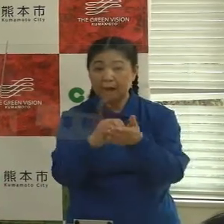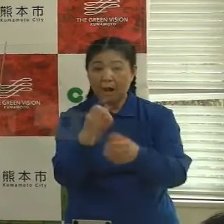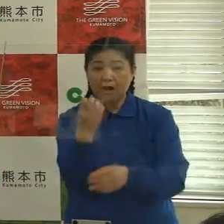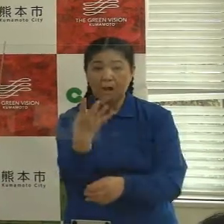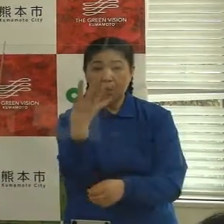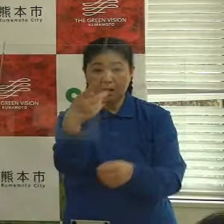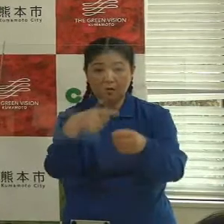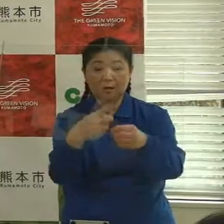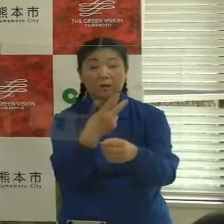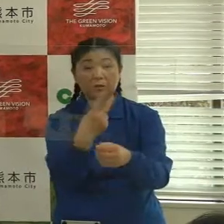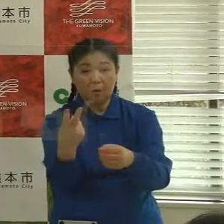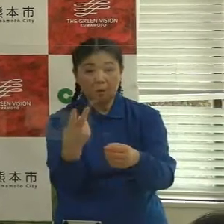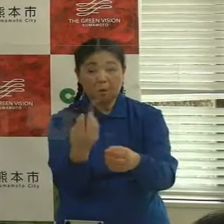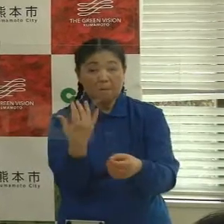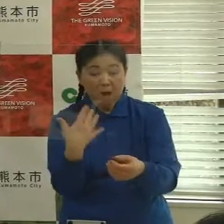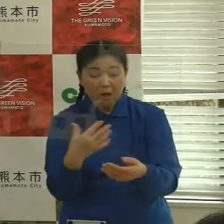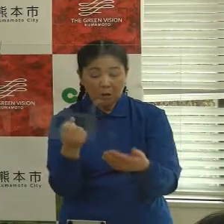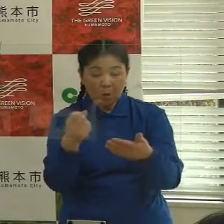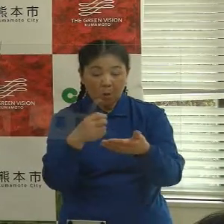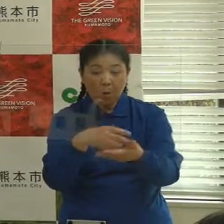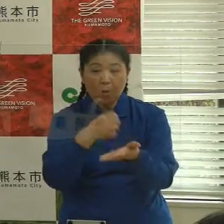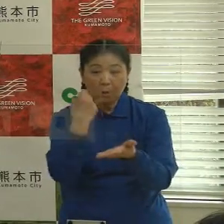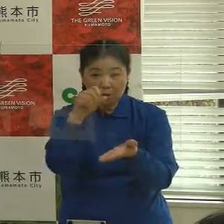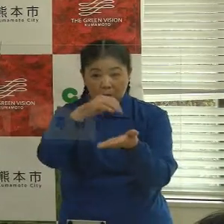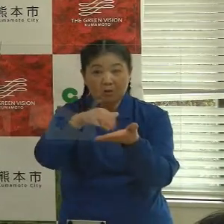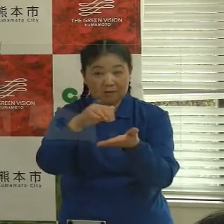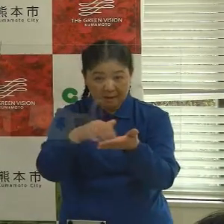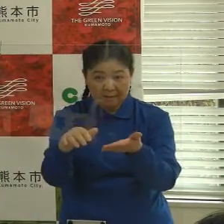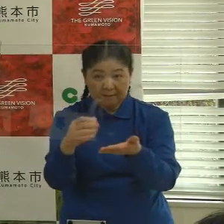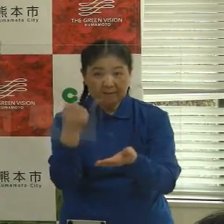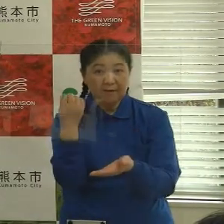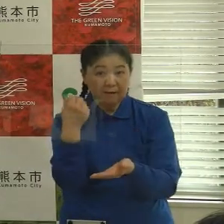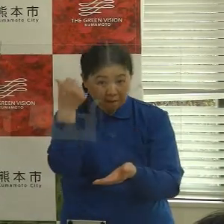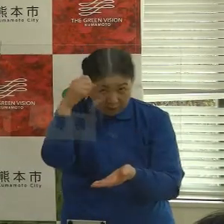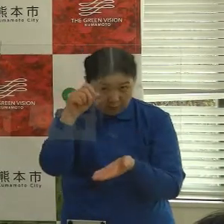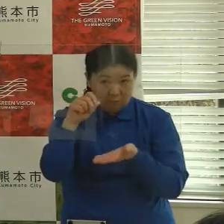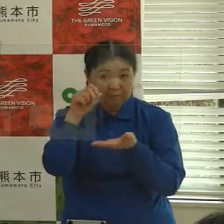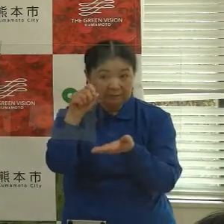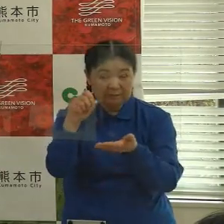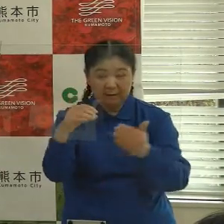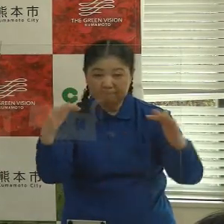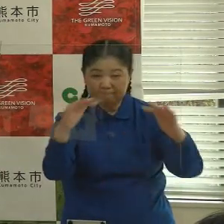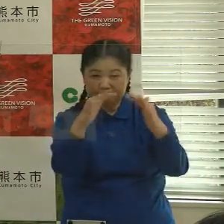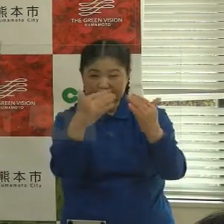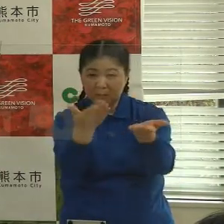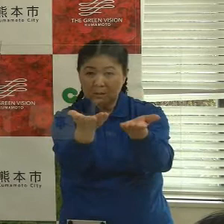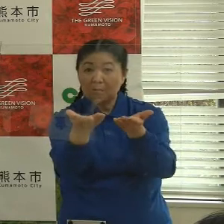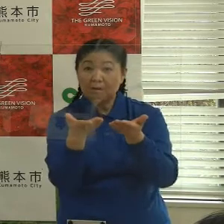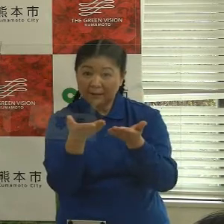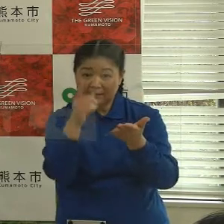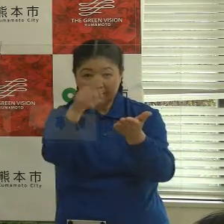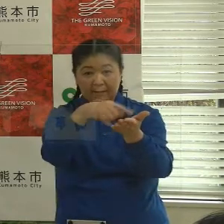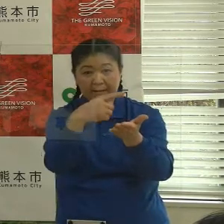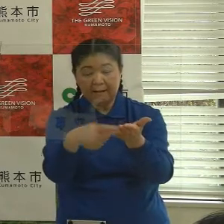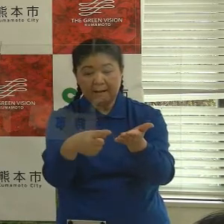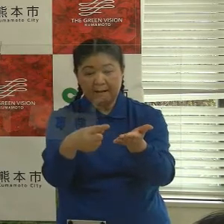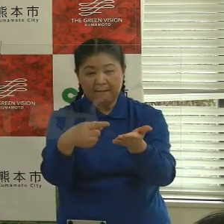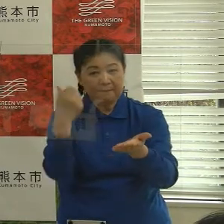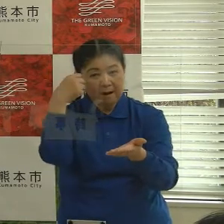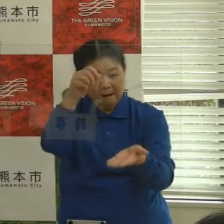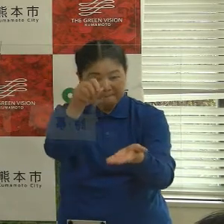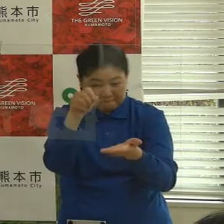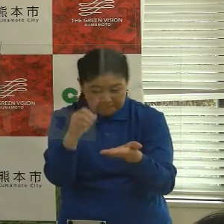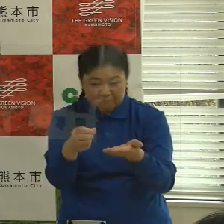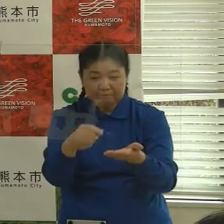和4年度当初予算案並びに条例案等の議案につきましては議会において慎重にご審議をいただきました結果原案通りすべ